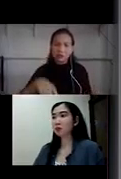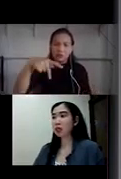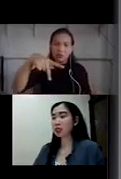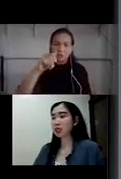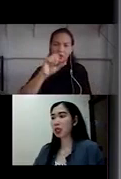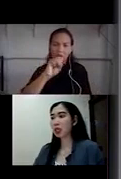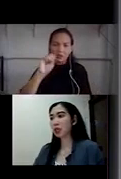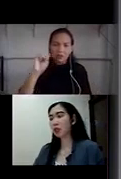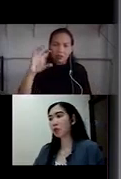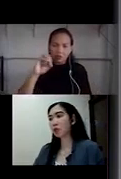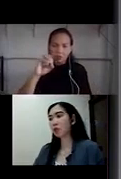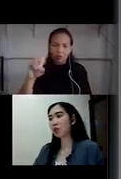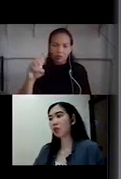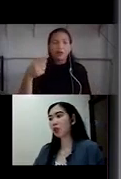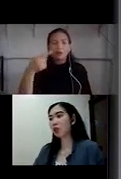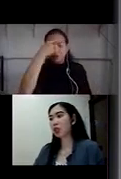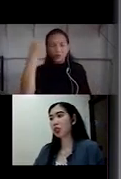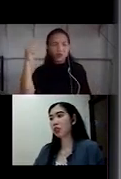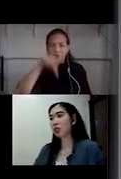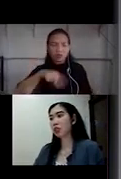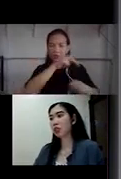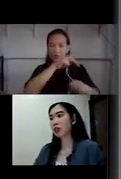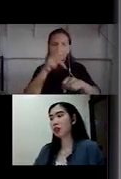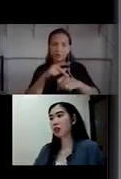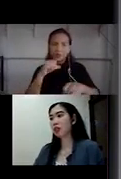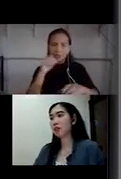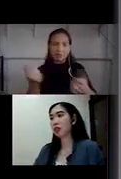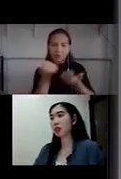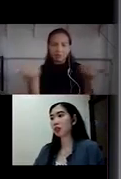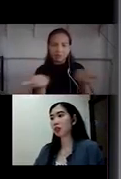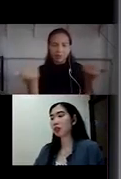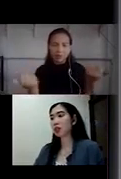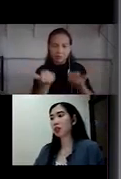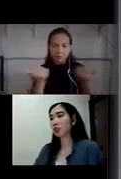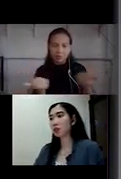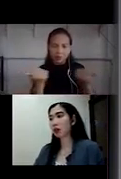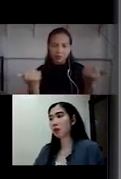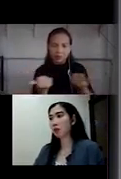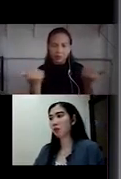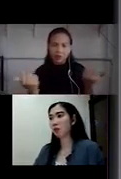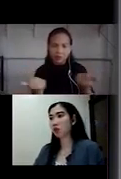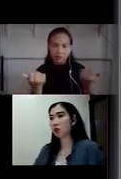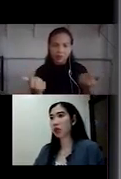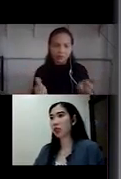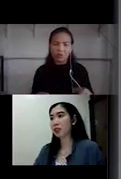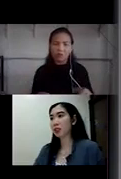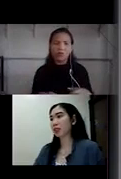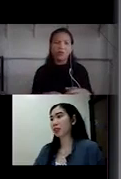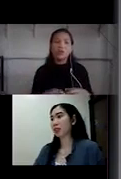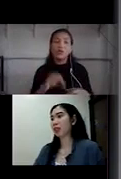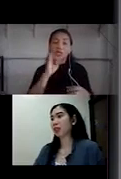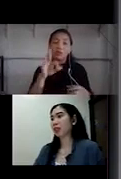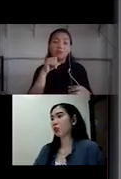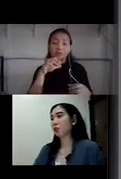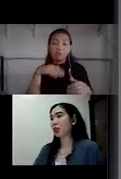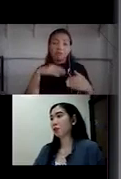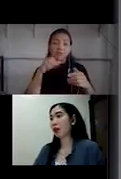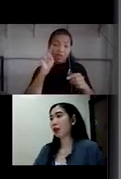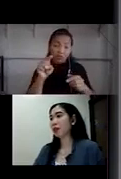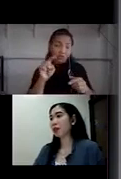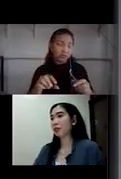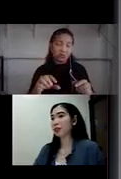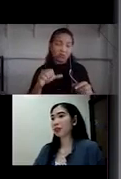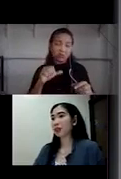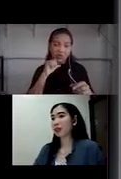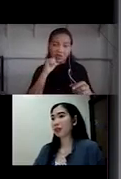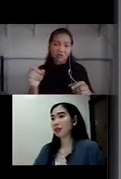If kasi available na to and clinic nyo si SMS passcode, hindi rin kayo makaka-move forward. Yan. So, save